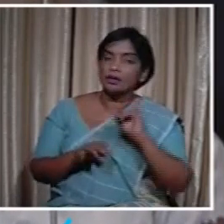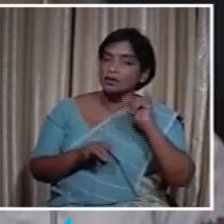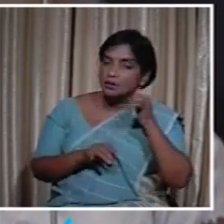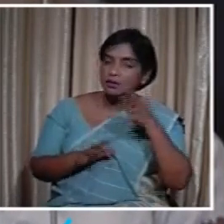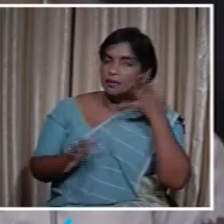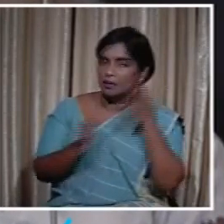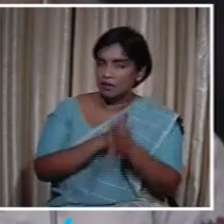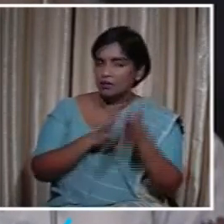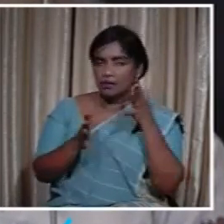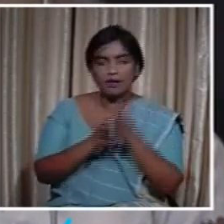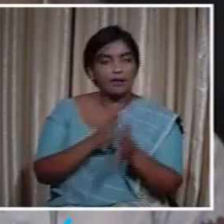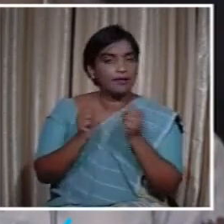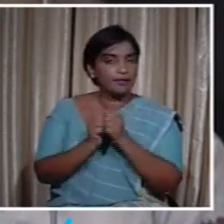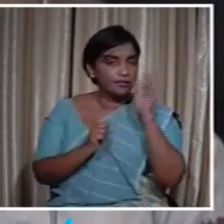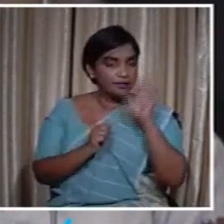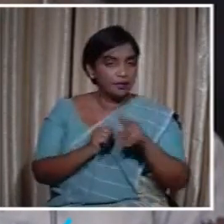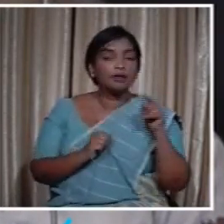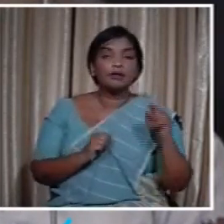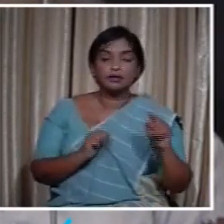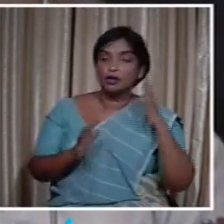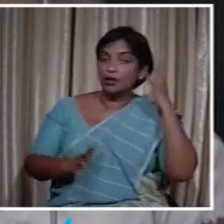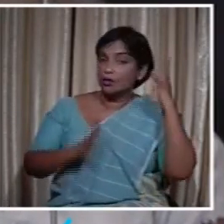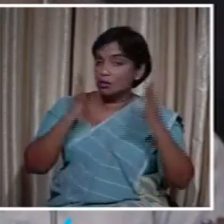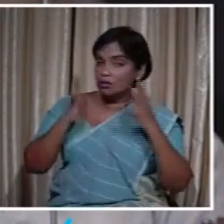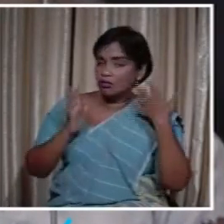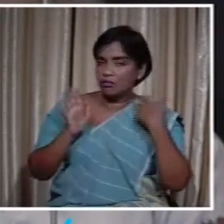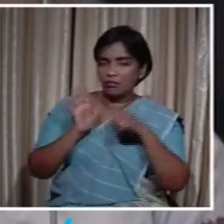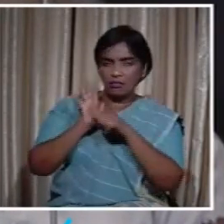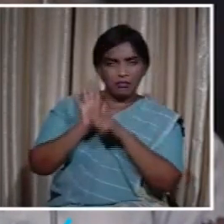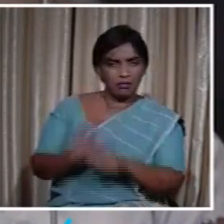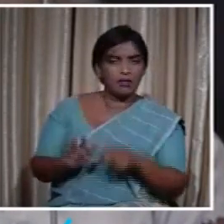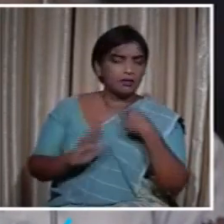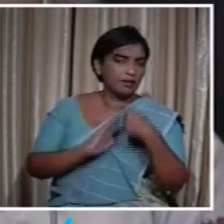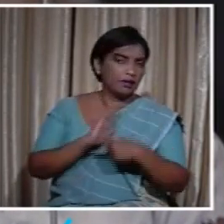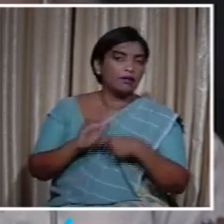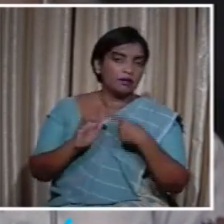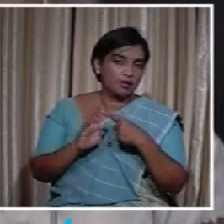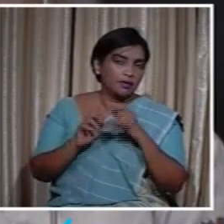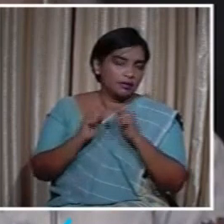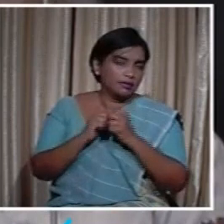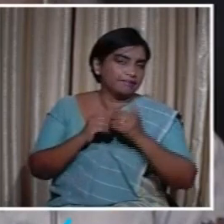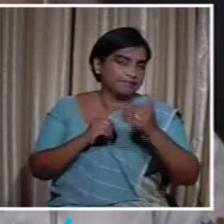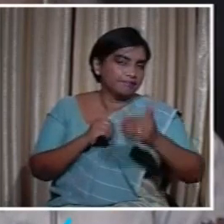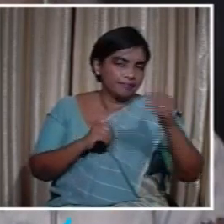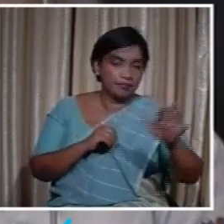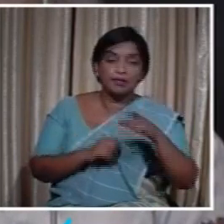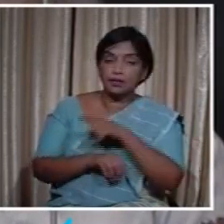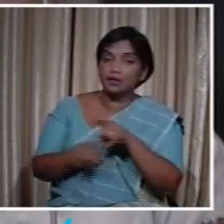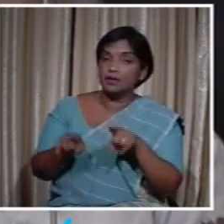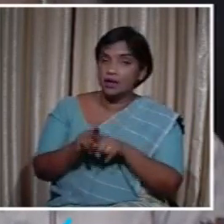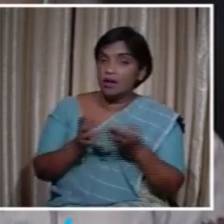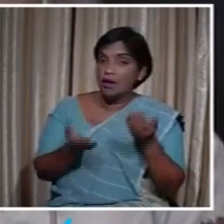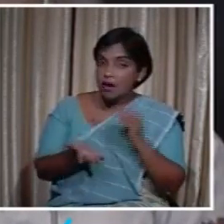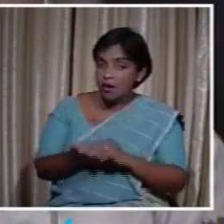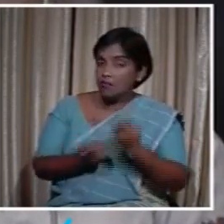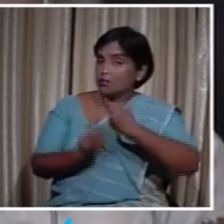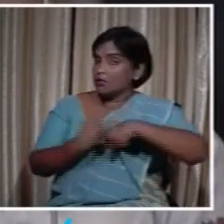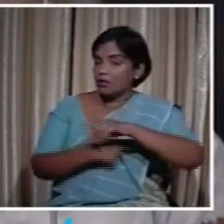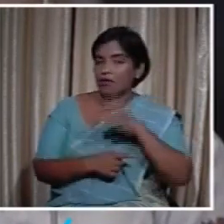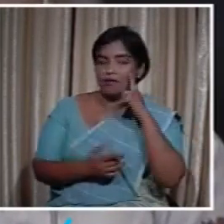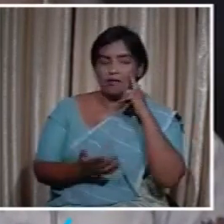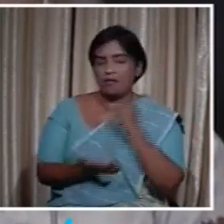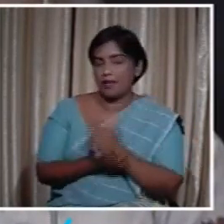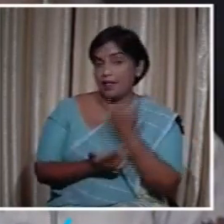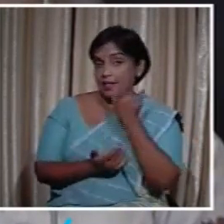தேவை என்றும் ரணில் விக்ரமசிங்கே தெரிவித்துள்ளார். இந்த நிலையில் அடுத்த 6 மாதங்களுக்கு நாட்டை இயல்பு நிலைக்கு கொண்டு செல்ல 6 பில்லியன்